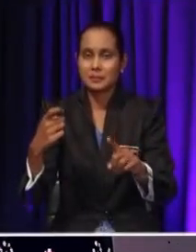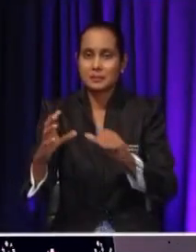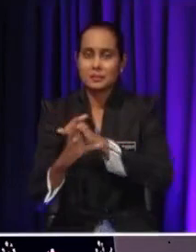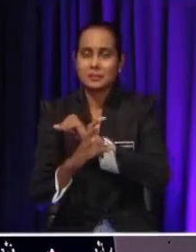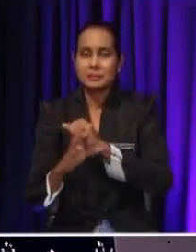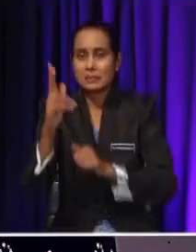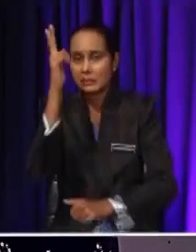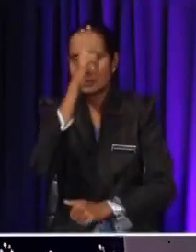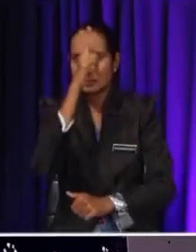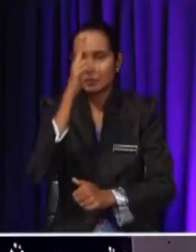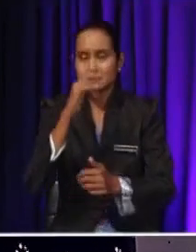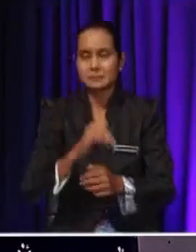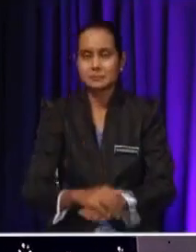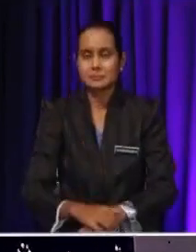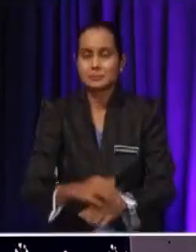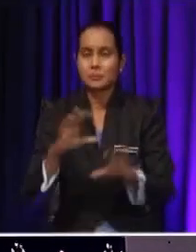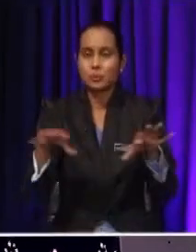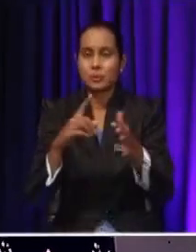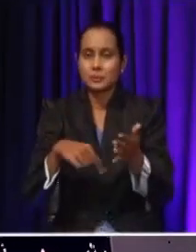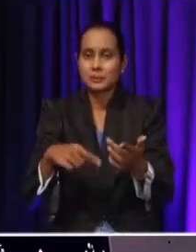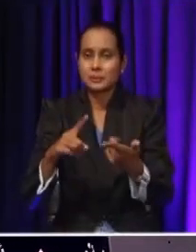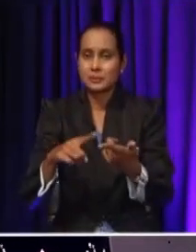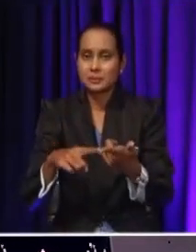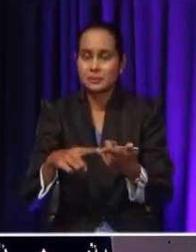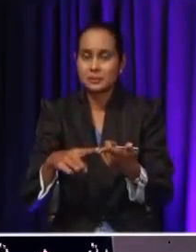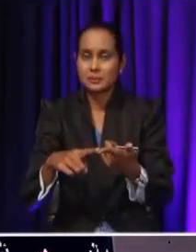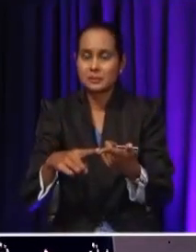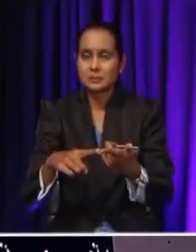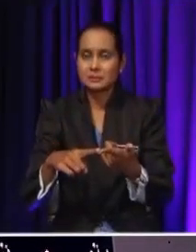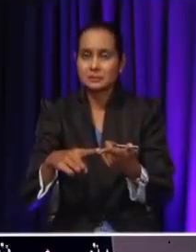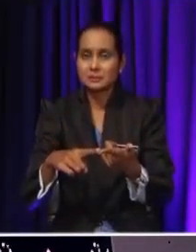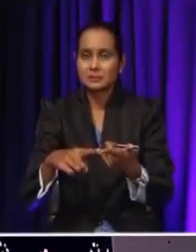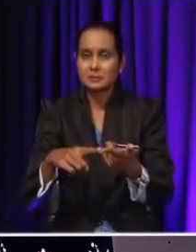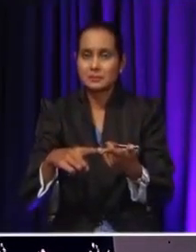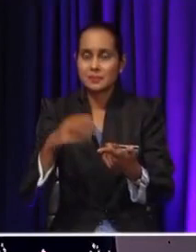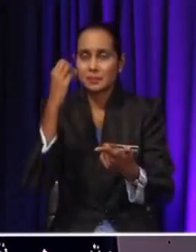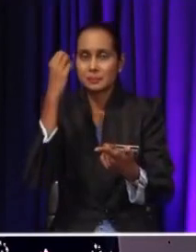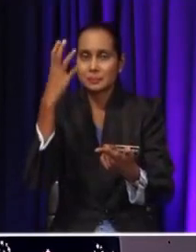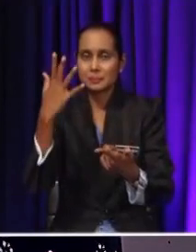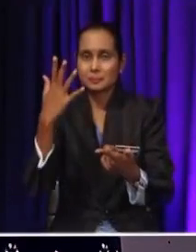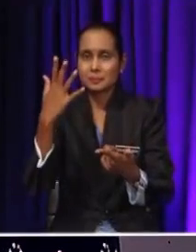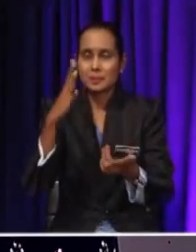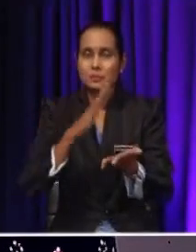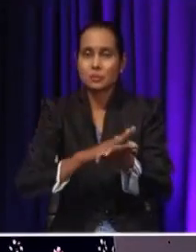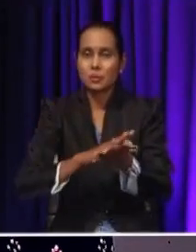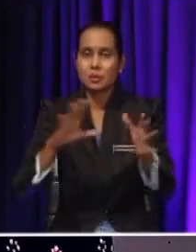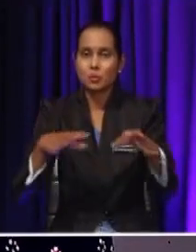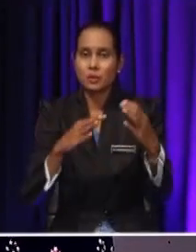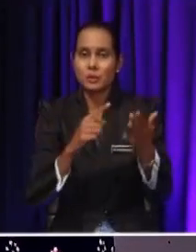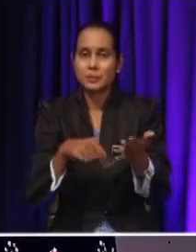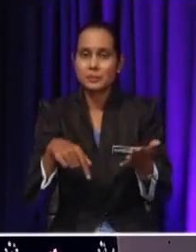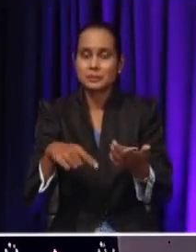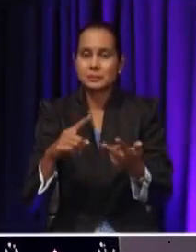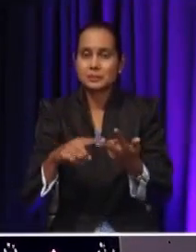kerajaan itu sendiri kerajaan kenebo apa yang kedua yaitu kalis juga memberi pendapat yaitu sekolah karena buah apel